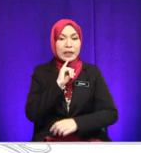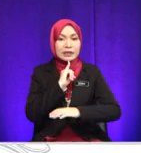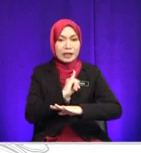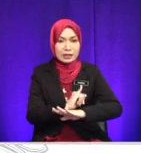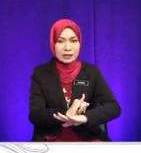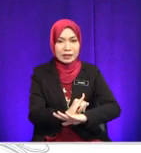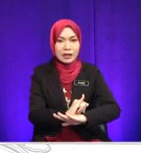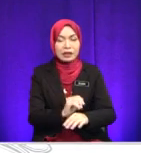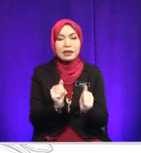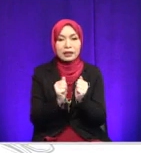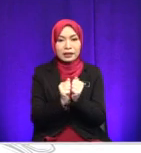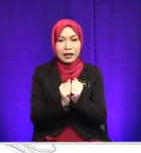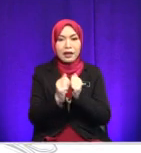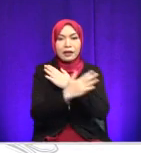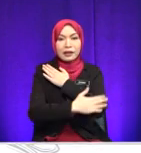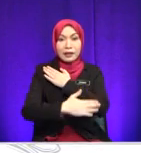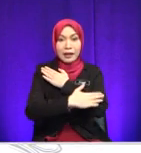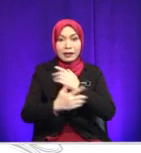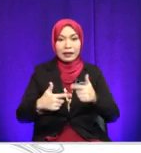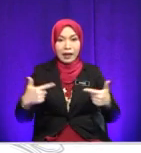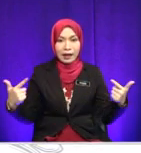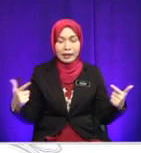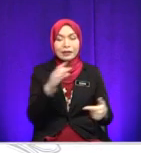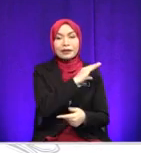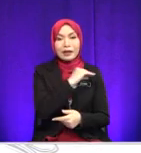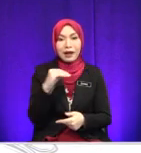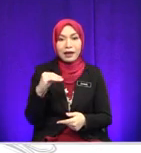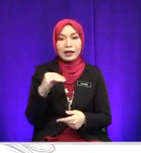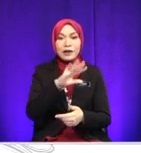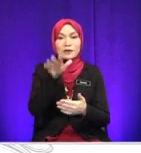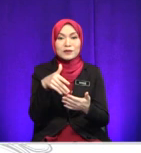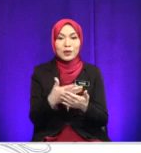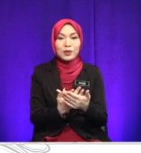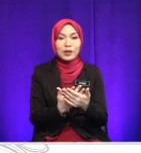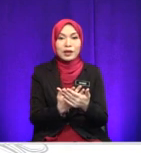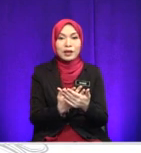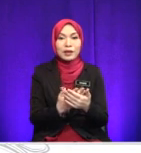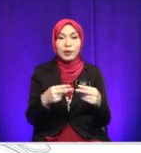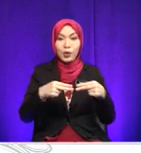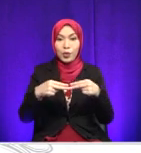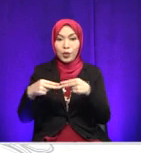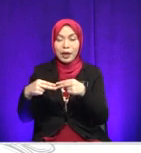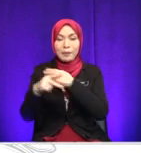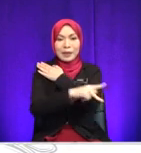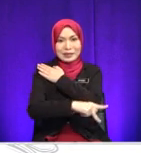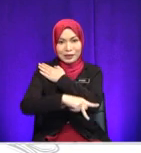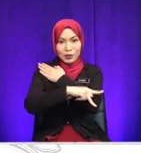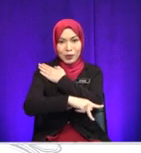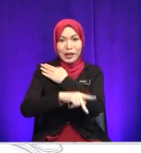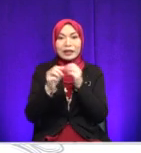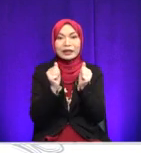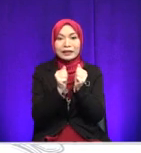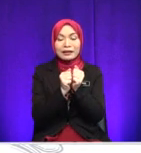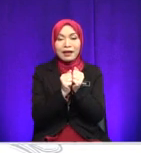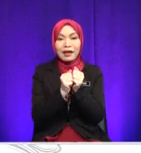dan segala perkara yang menghubungkan persekutuan dengan mana-mana negara lain. Selain itu,